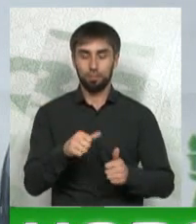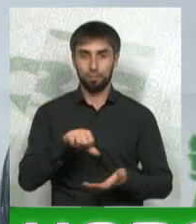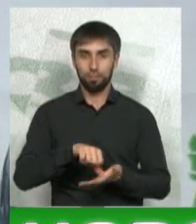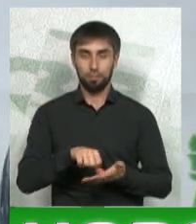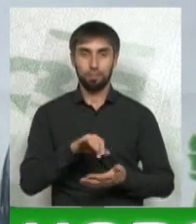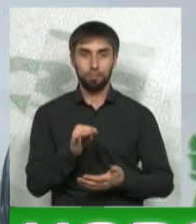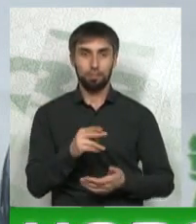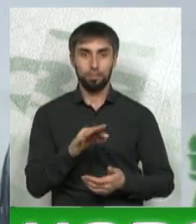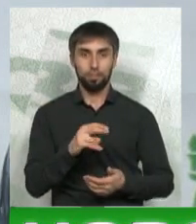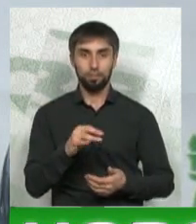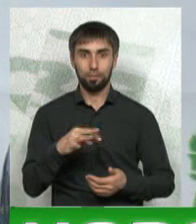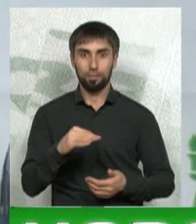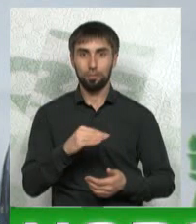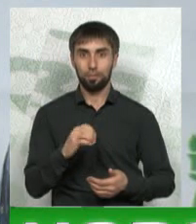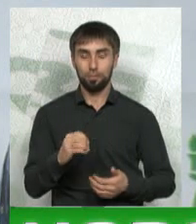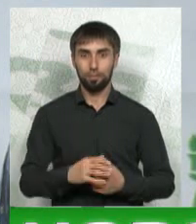И, конечно же,